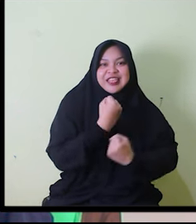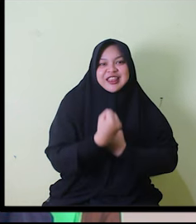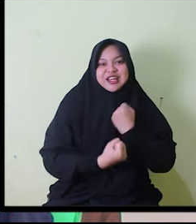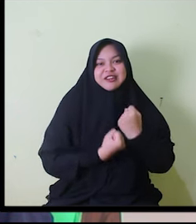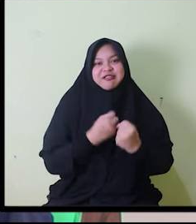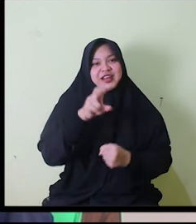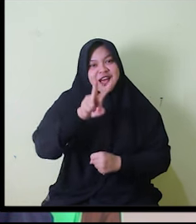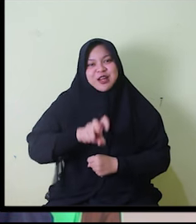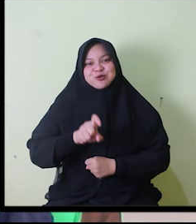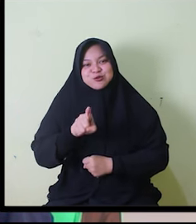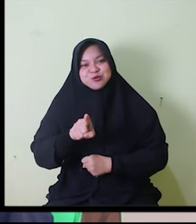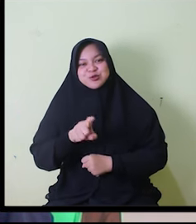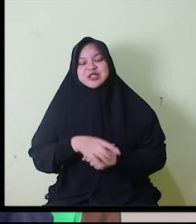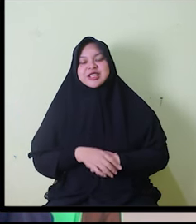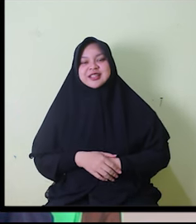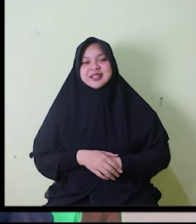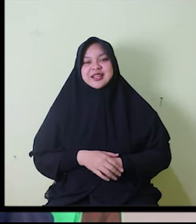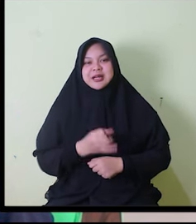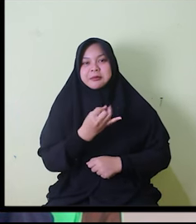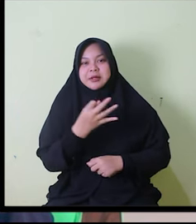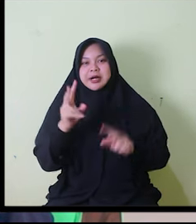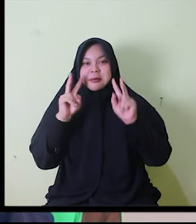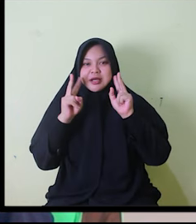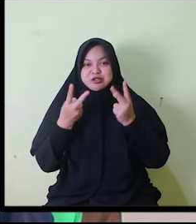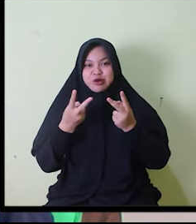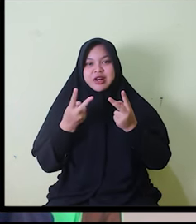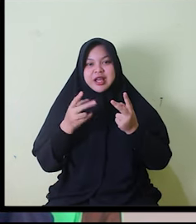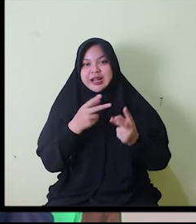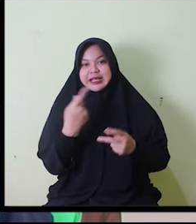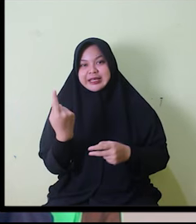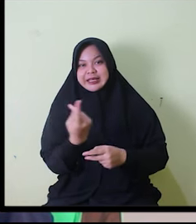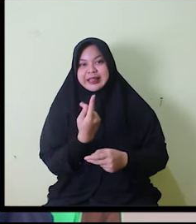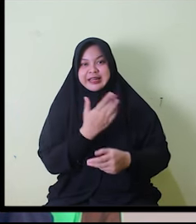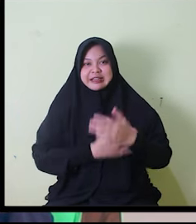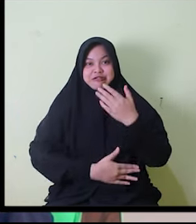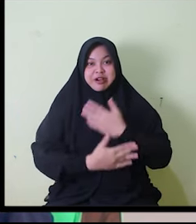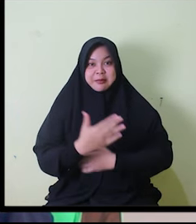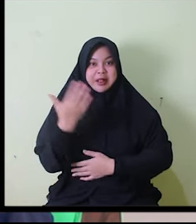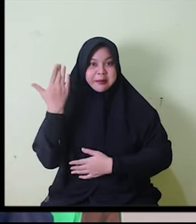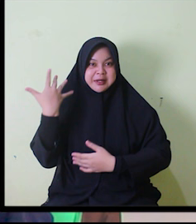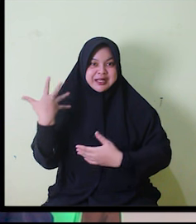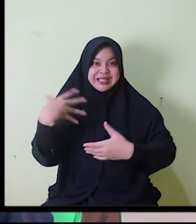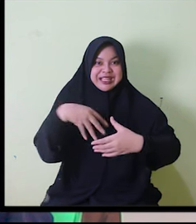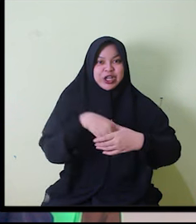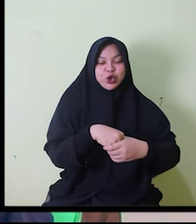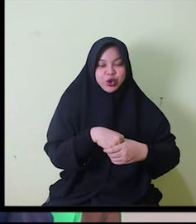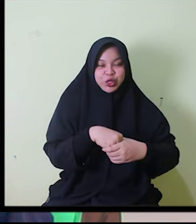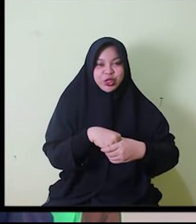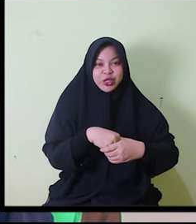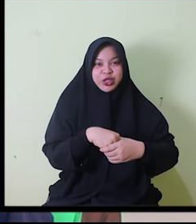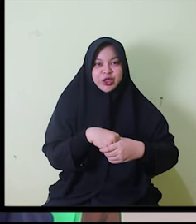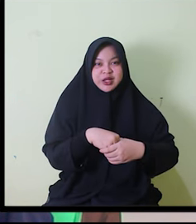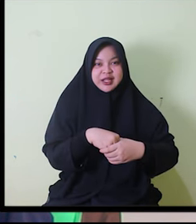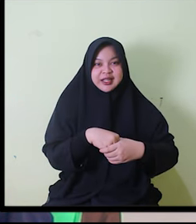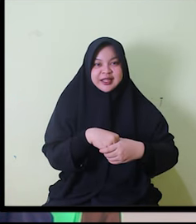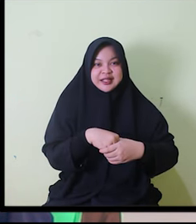beberapa apa saudara kita yang di fabel kemarin sudah ikut dalam partisipasi